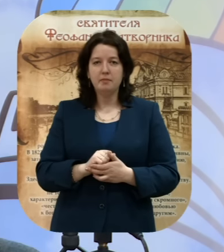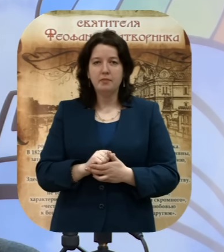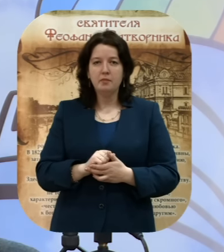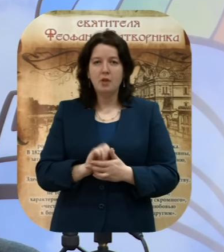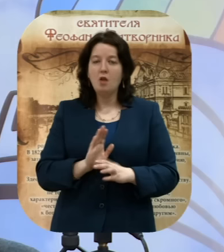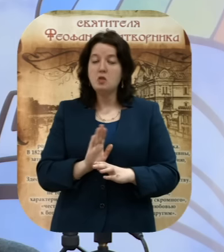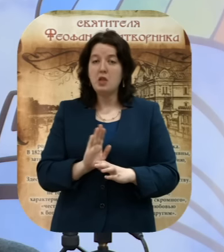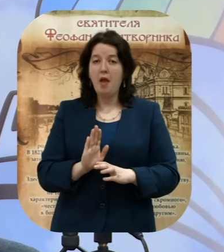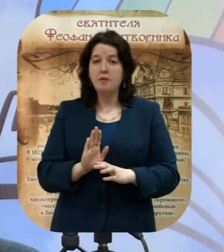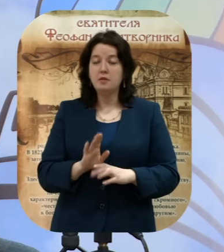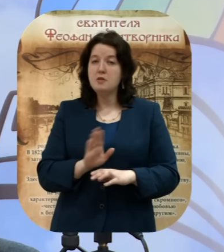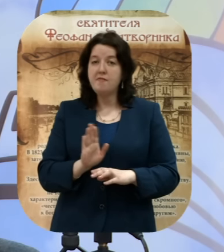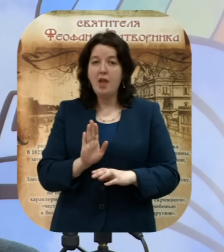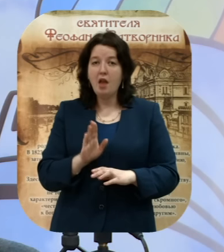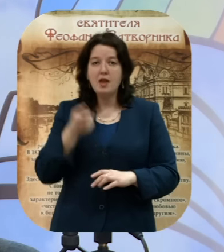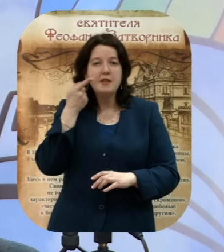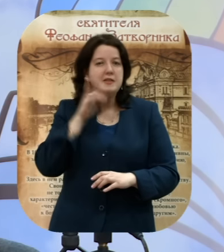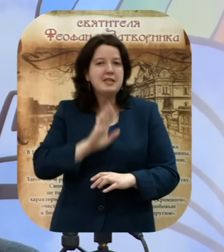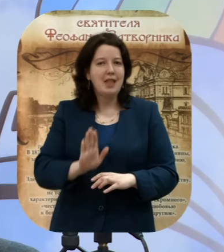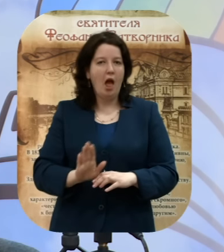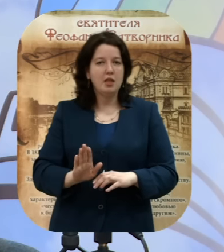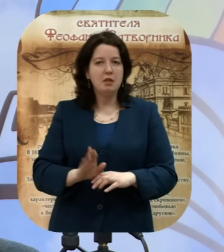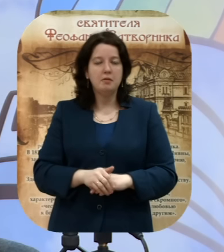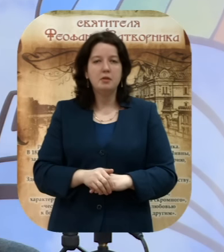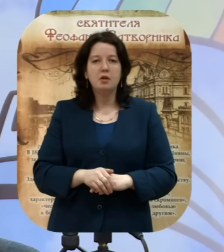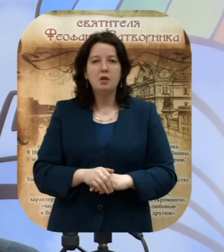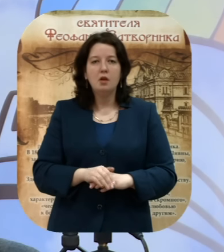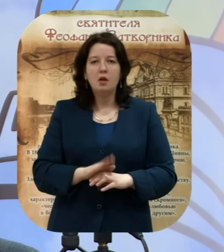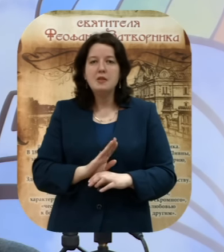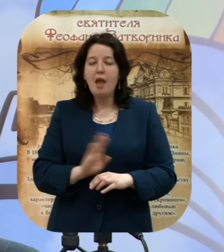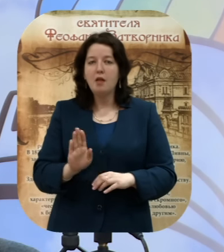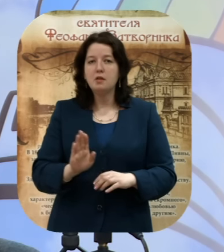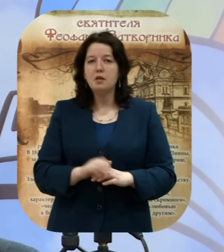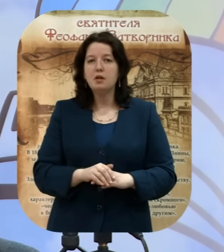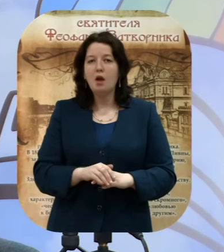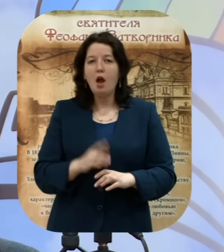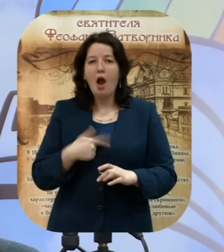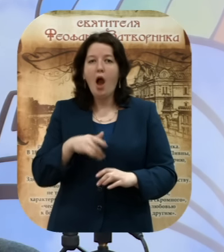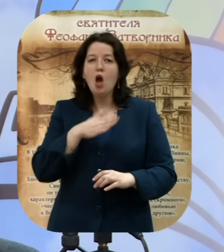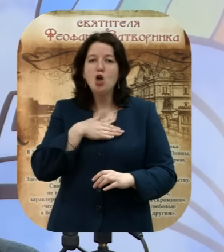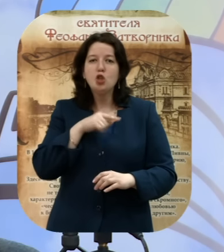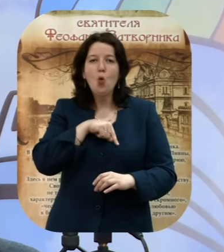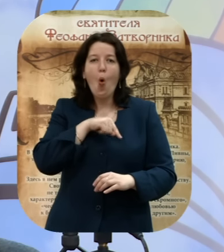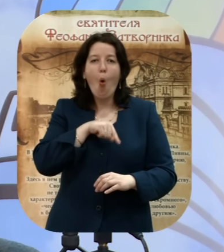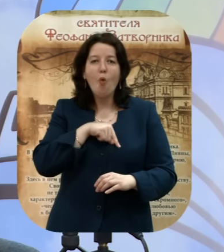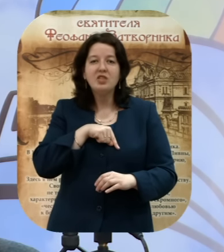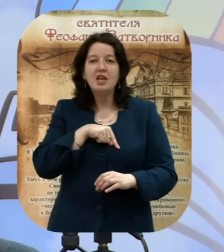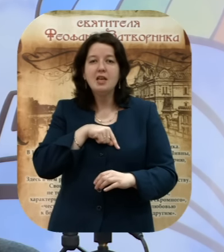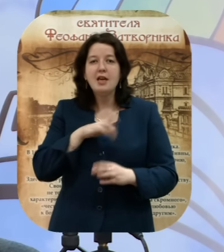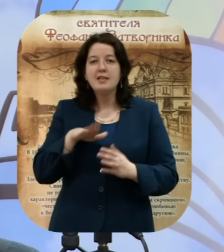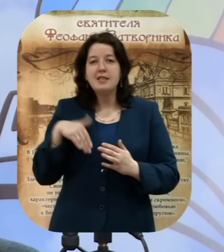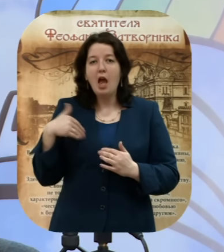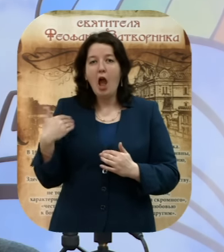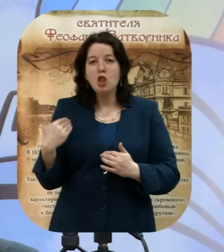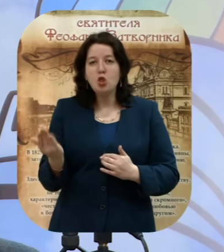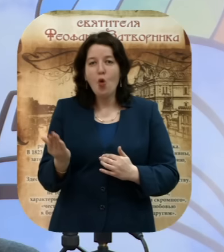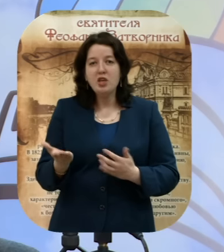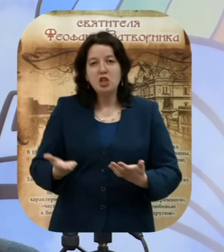нравственность. Нет, нет, не знание. Нет. А духовной стороной человека является